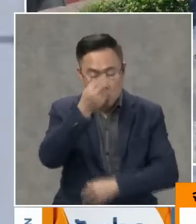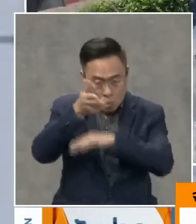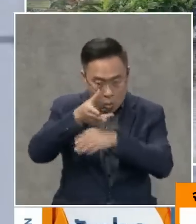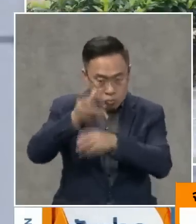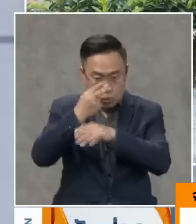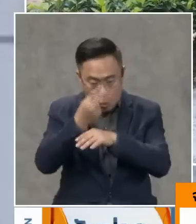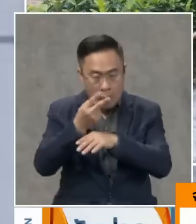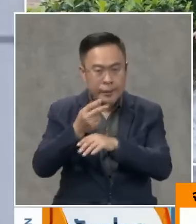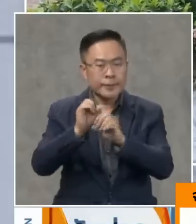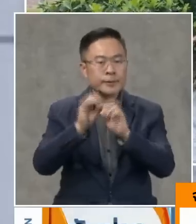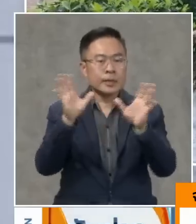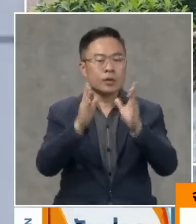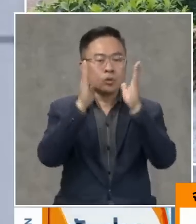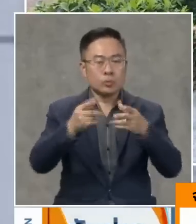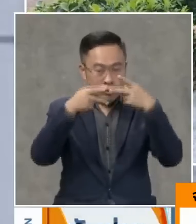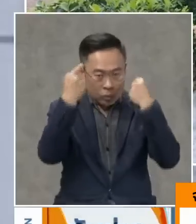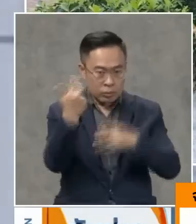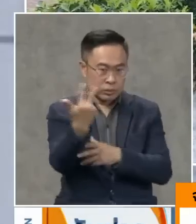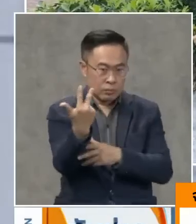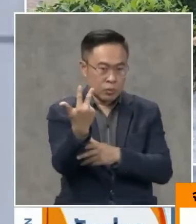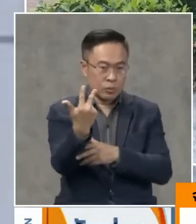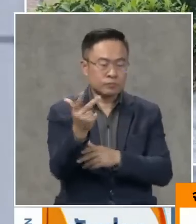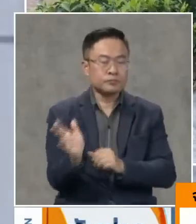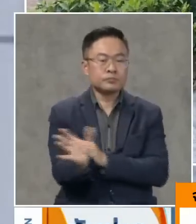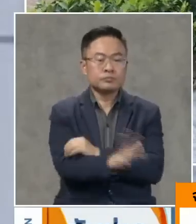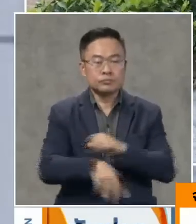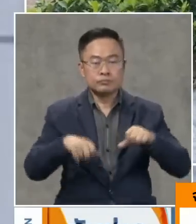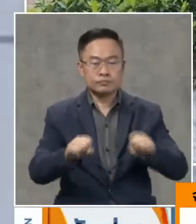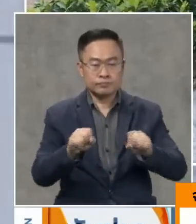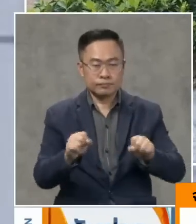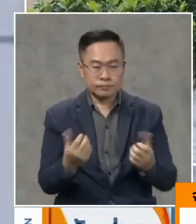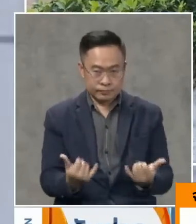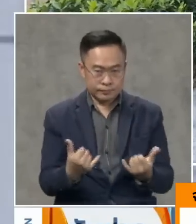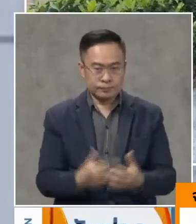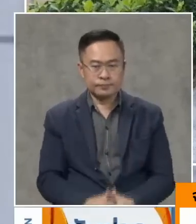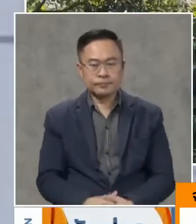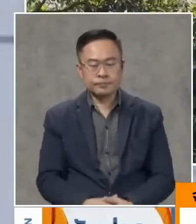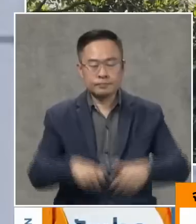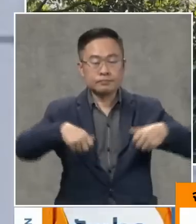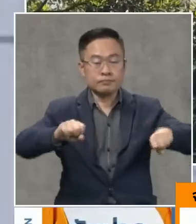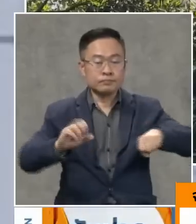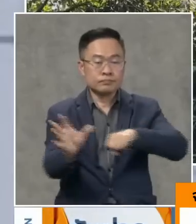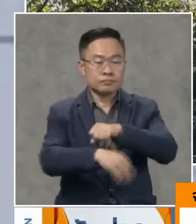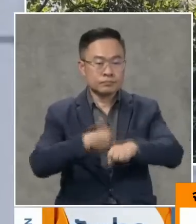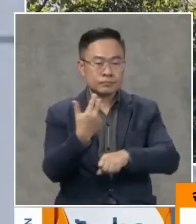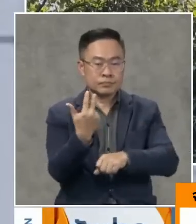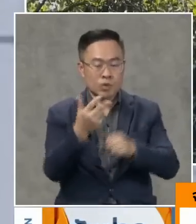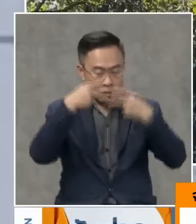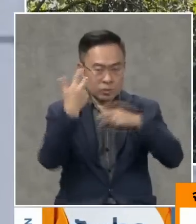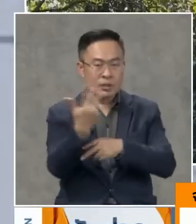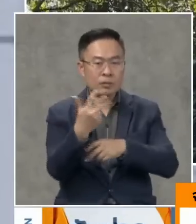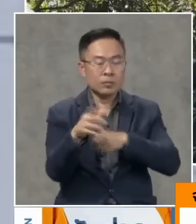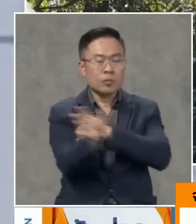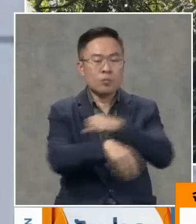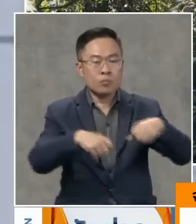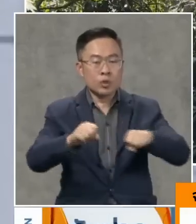รปิดของทางอพาร์ตเมนต์แล้วก็พบว่ามีโจร3คนเนี่ยค่ะเข้ามาขโมยรถจักรยานยนต์ของเธอแล้วก็เพื่อนไปนะค